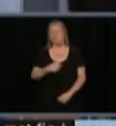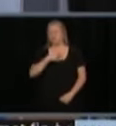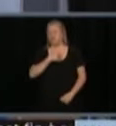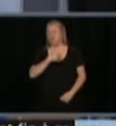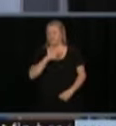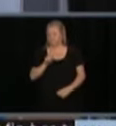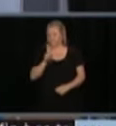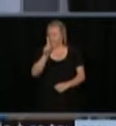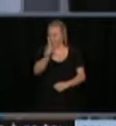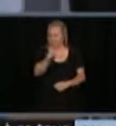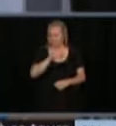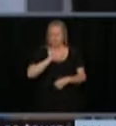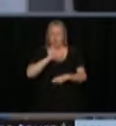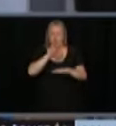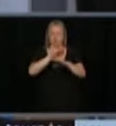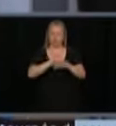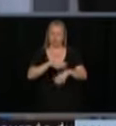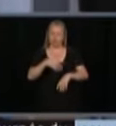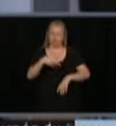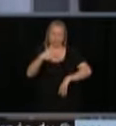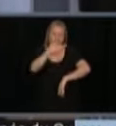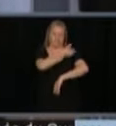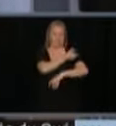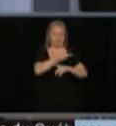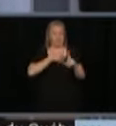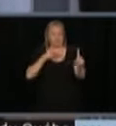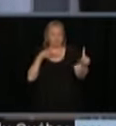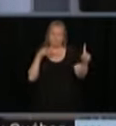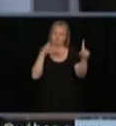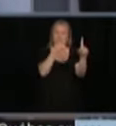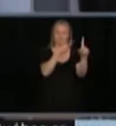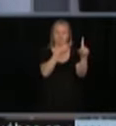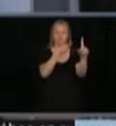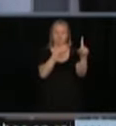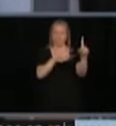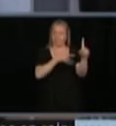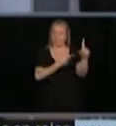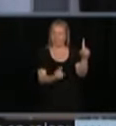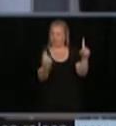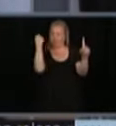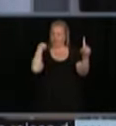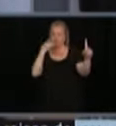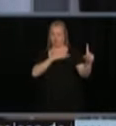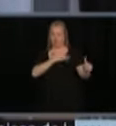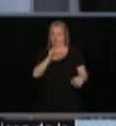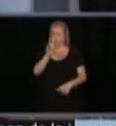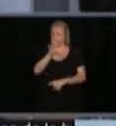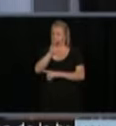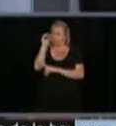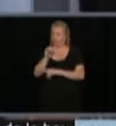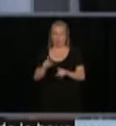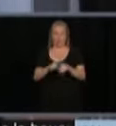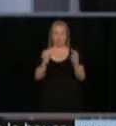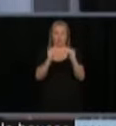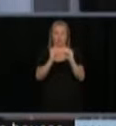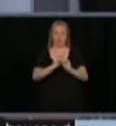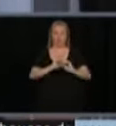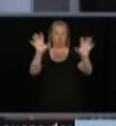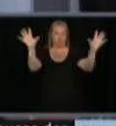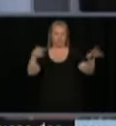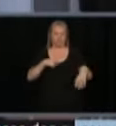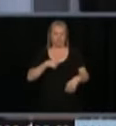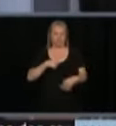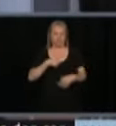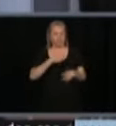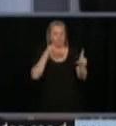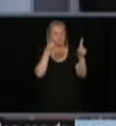l'impression en juin que c'était le chiffre magique de 75 % qui allait nous donner la liberté. Est-ce que cette cible-là